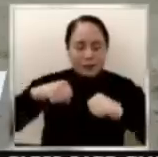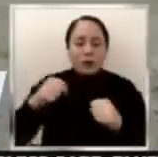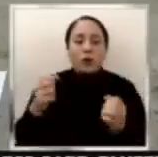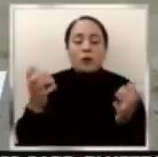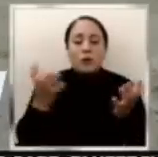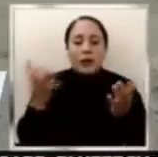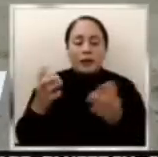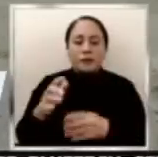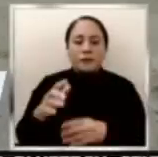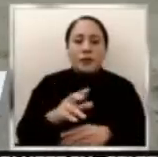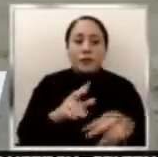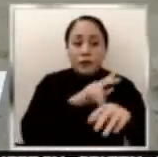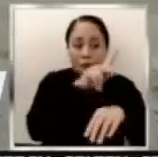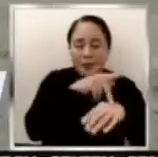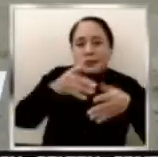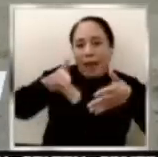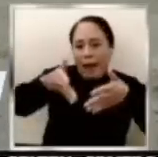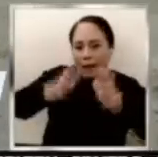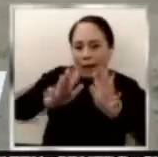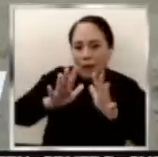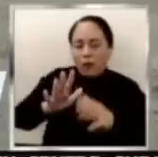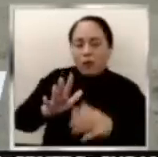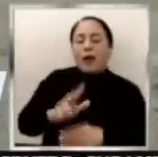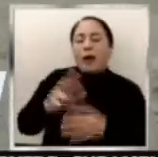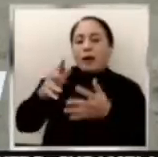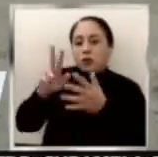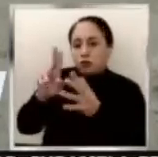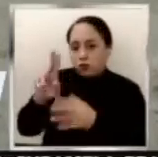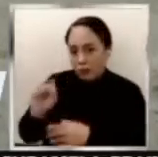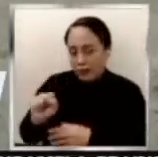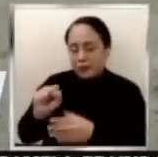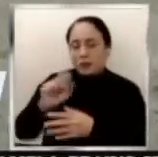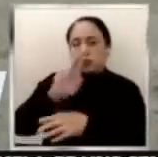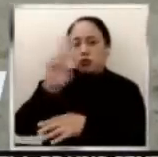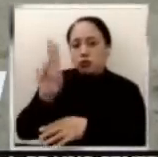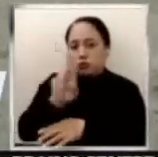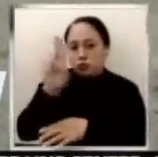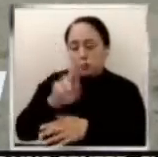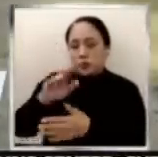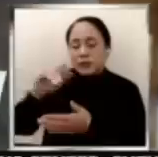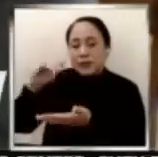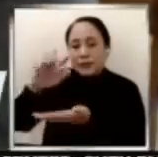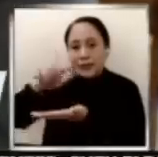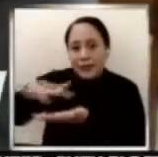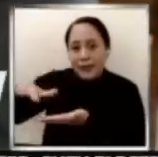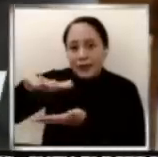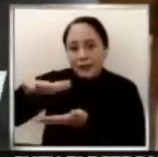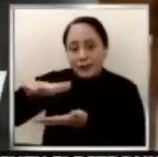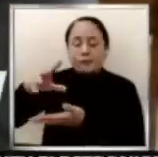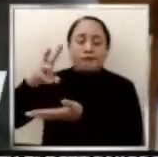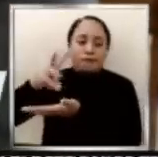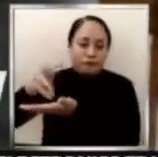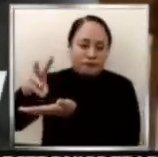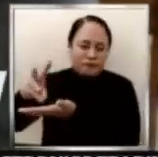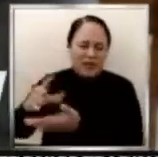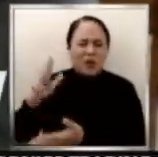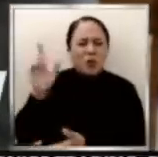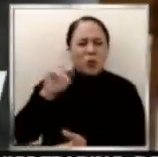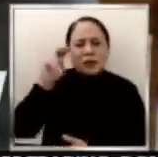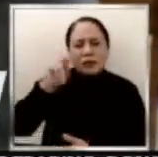Pilipinas na gamitin ng Amerika ang mga base militar nito. What are the things that needs to be ironed out, specifically about